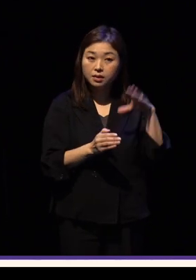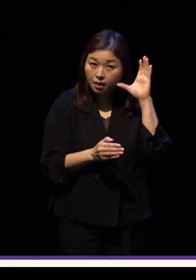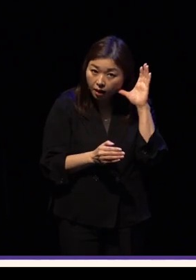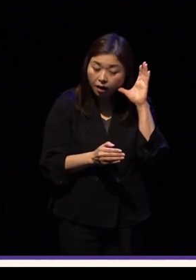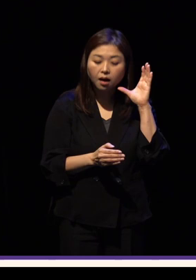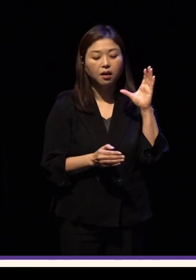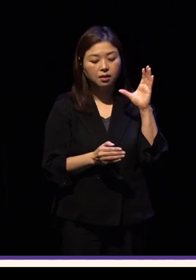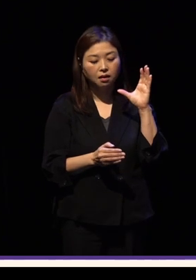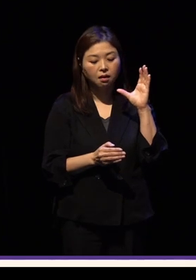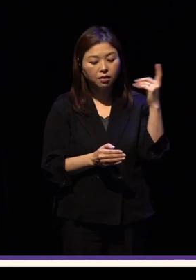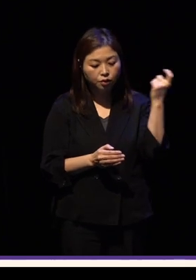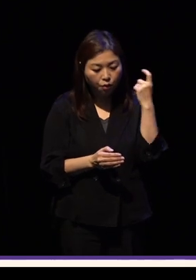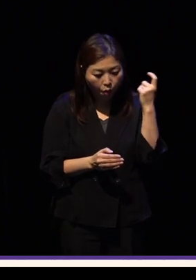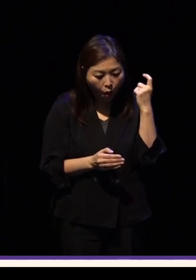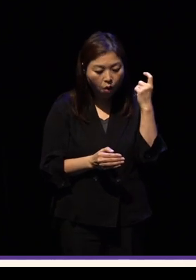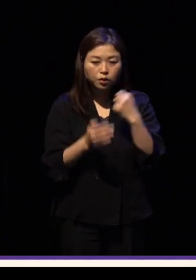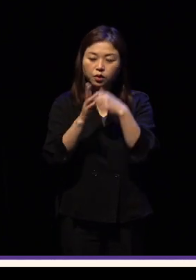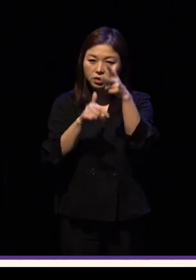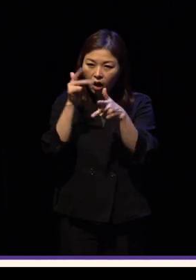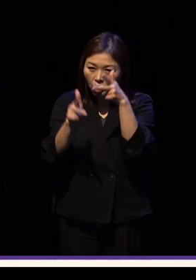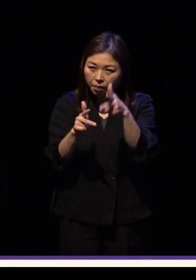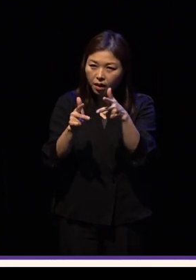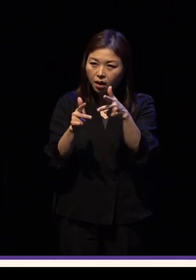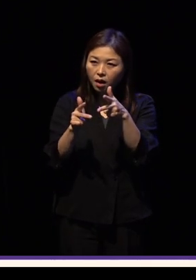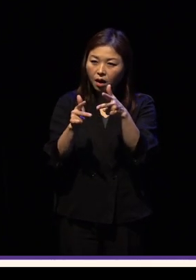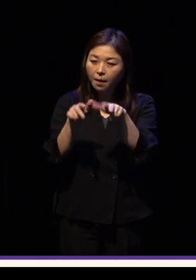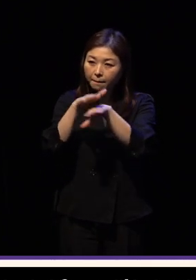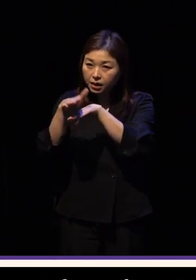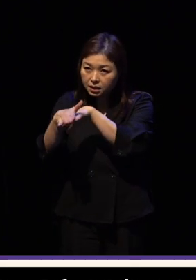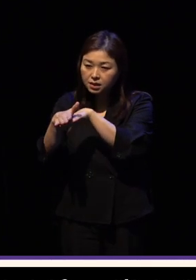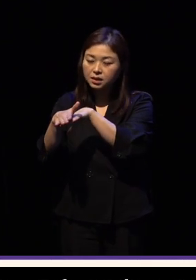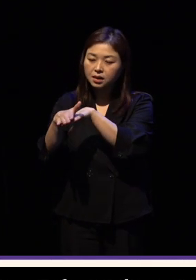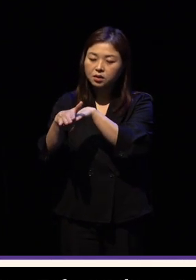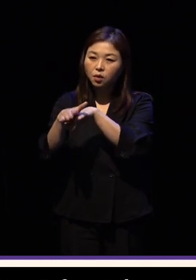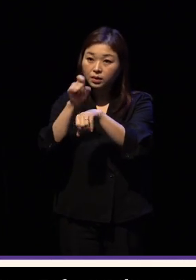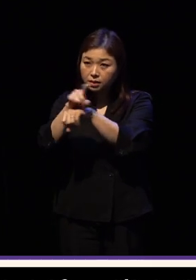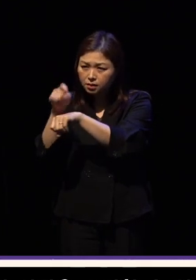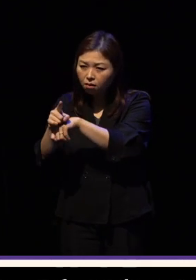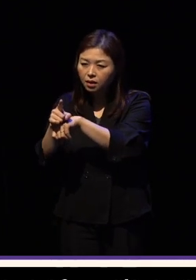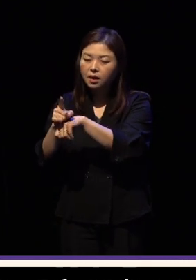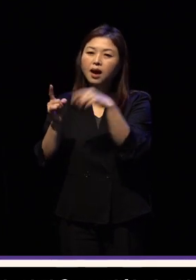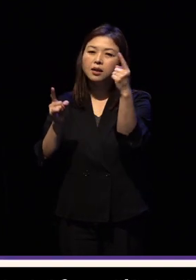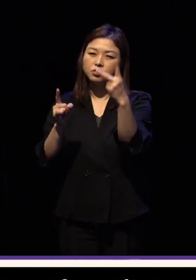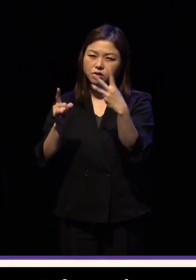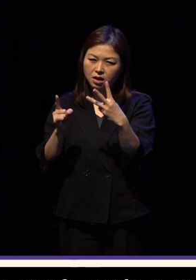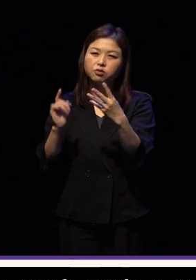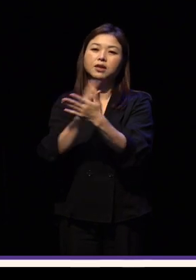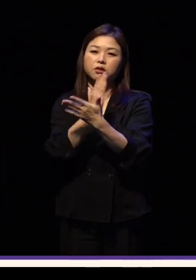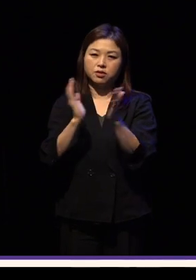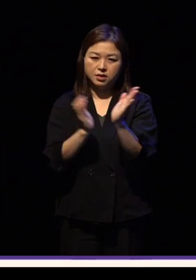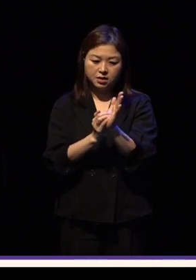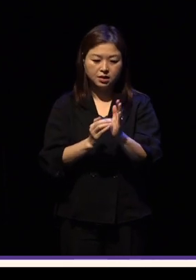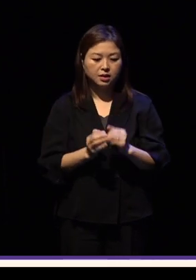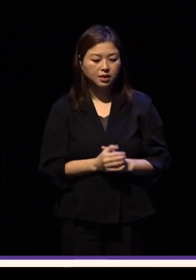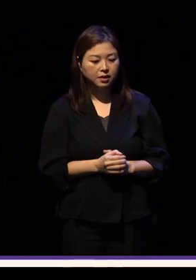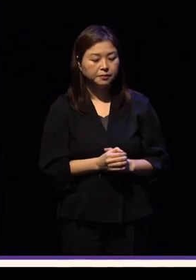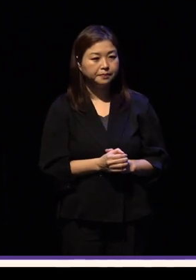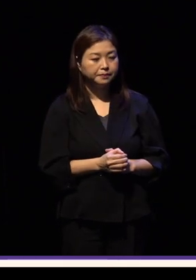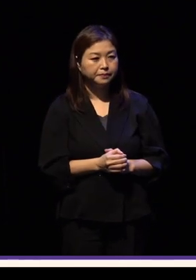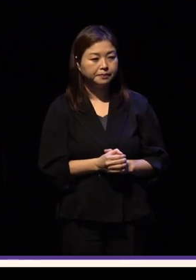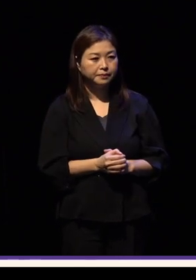우리가 성격을 규정할 수 있겠습니다. 첫 번째는 현장 업무 보고를